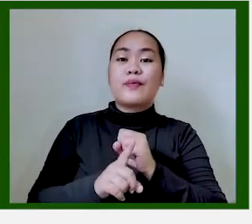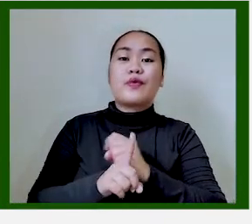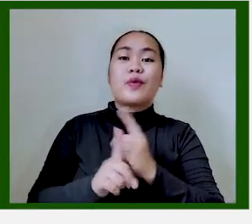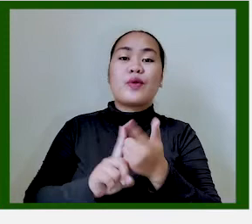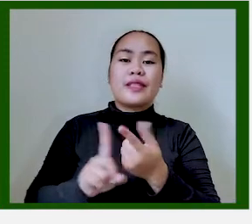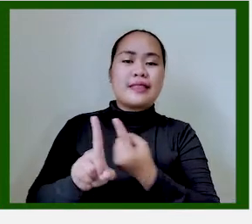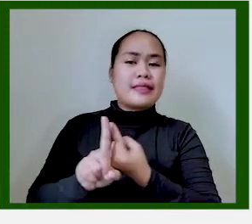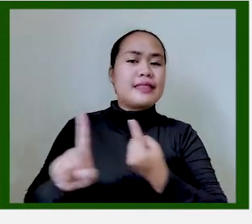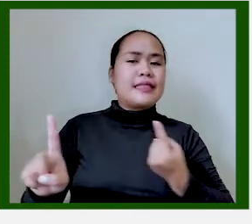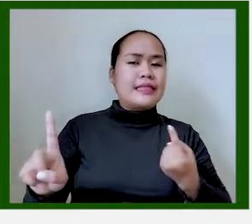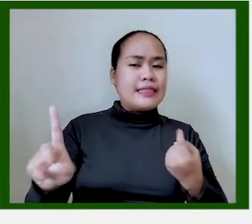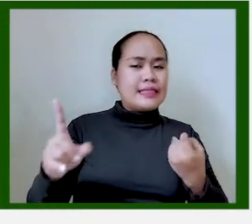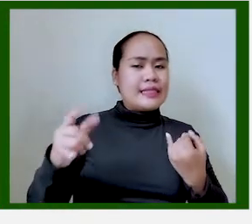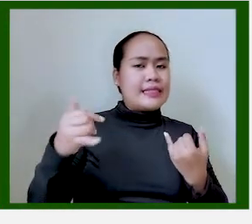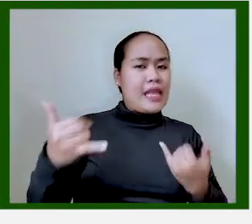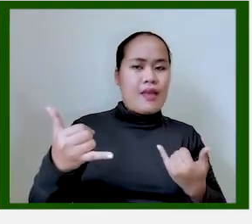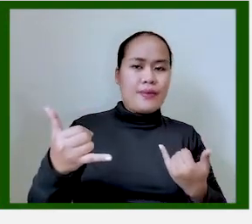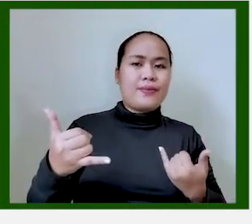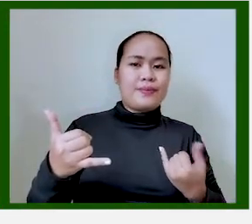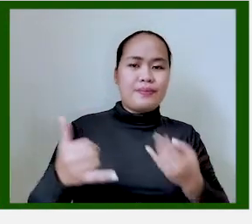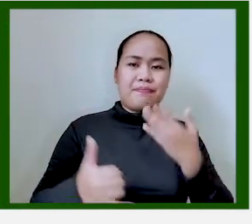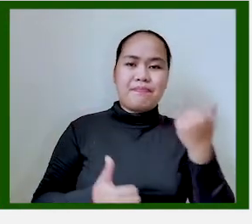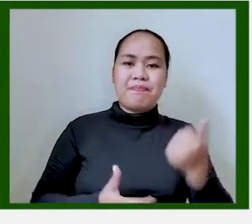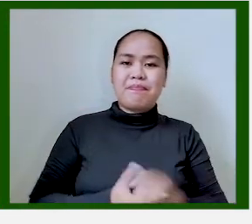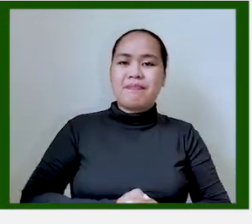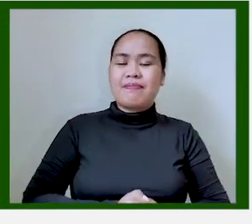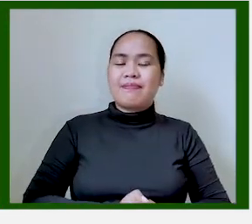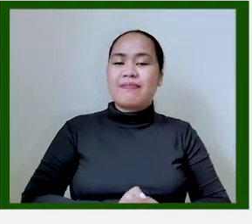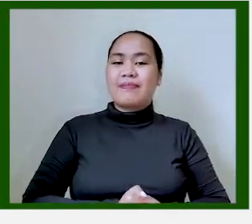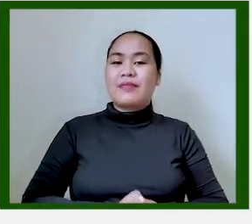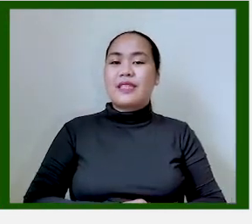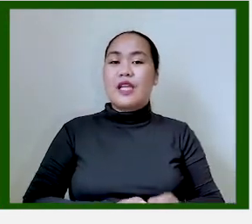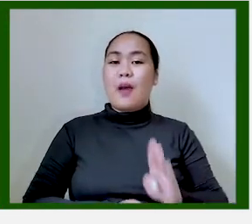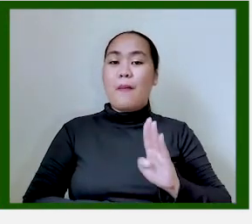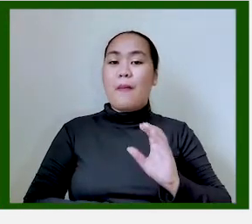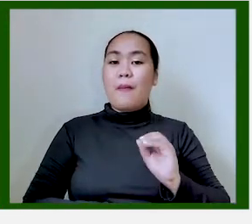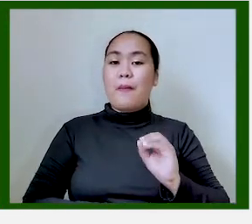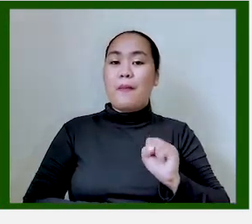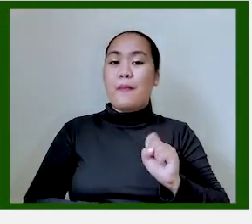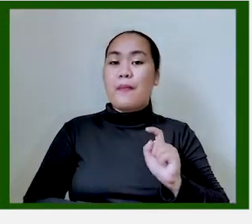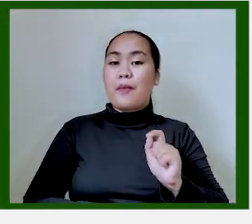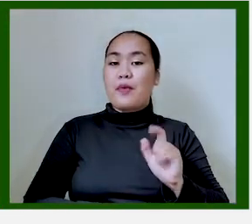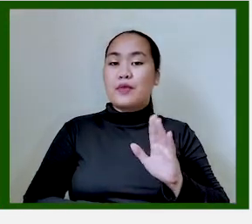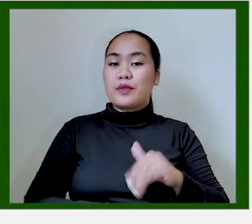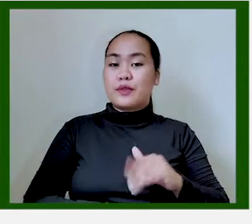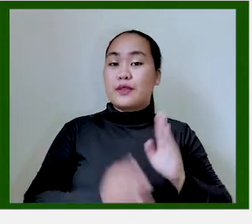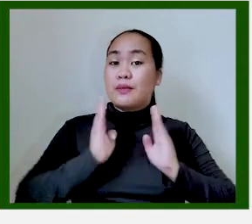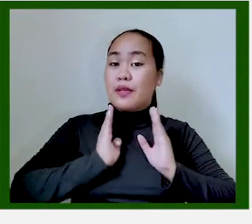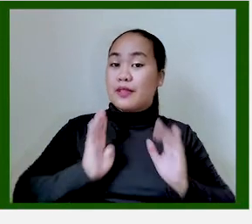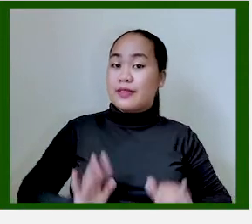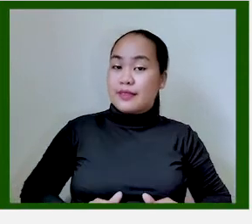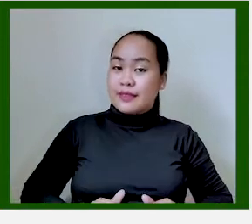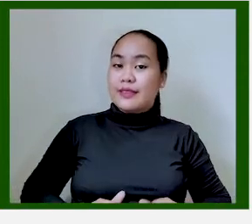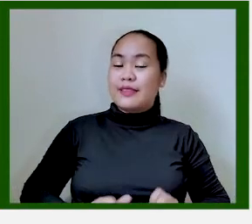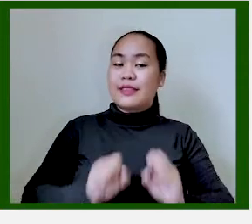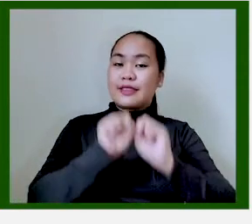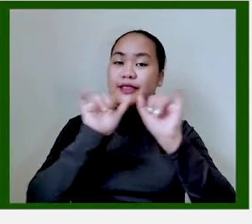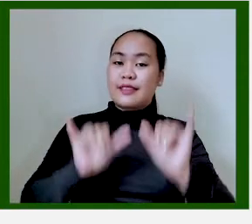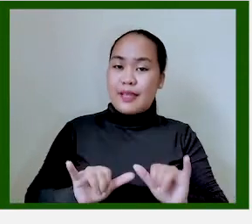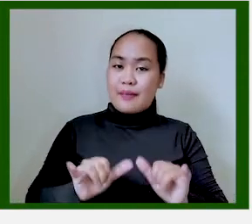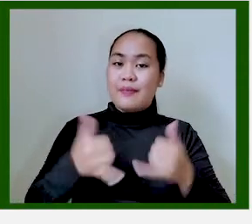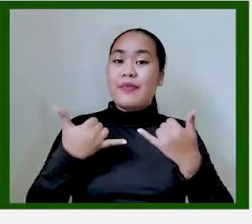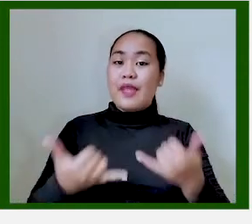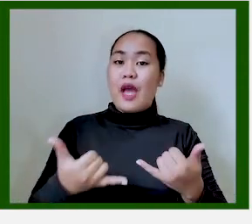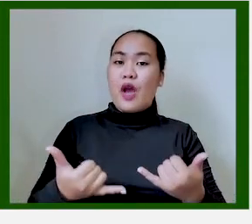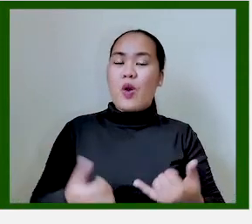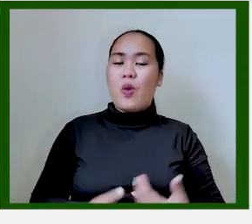ngayon. Boost our immune system. Diba? We're thankful, no? Outdoor exercise is allowed, no? It adds to yung